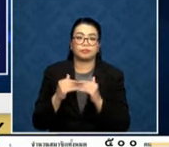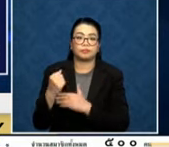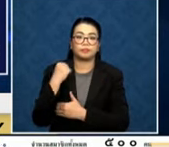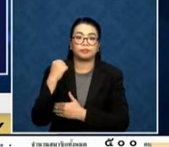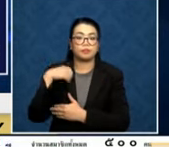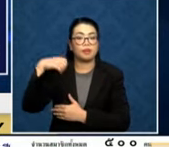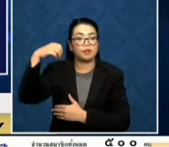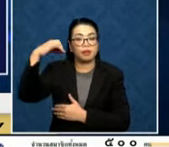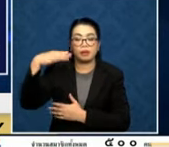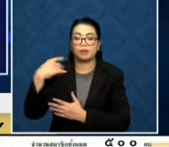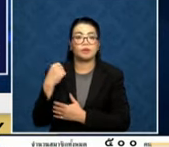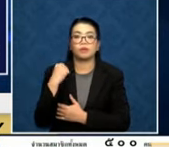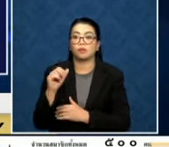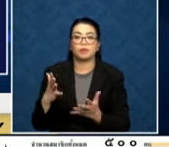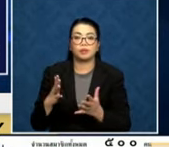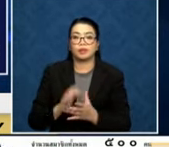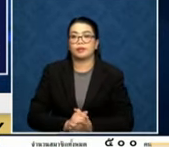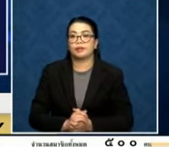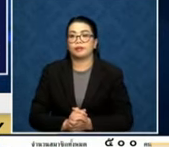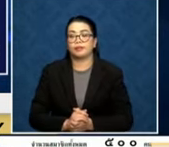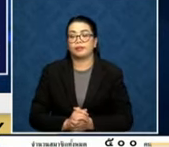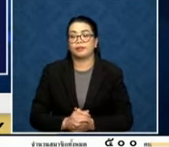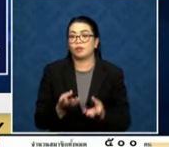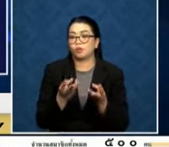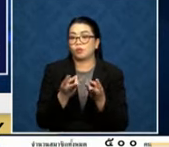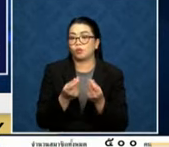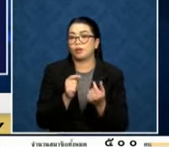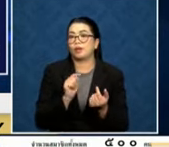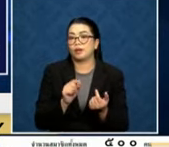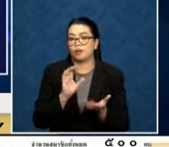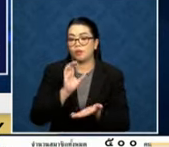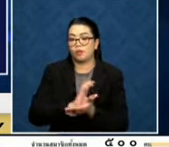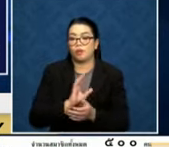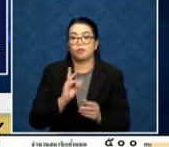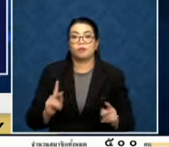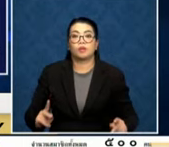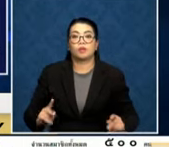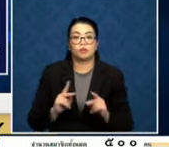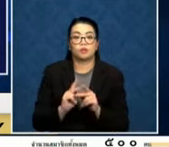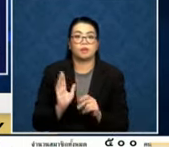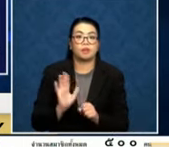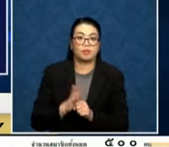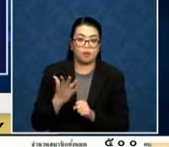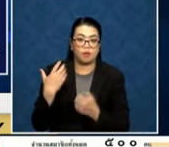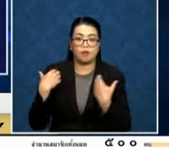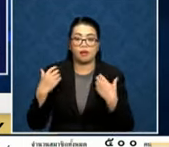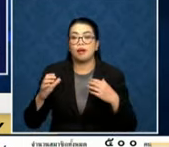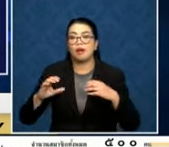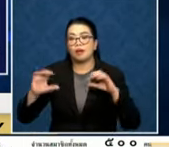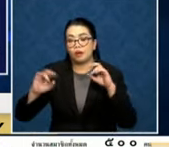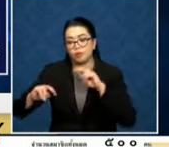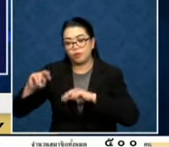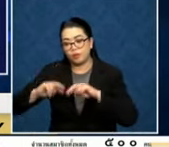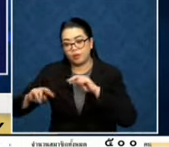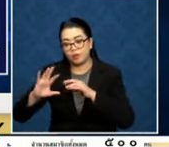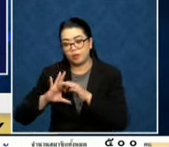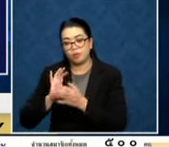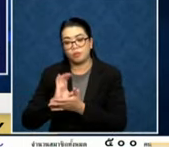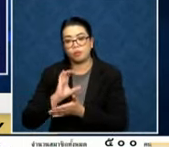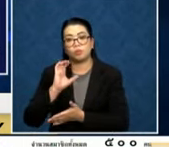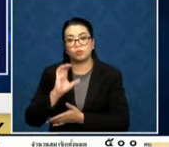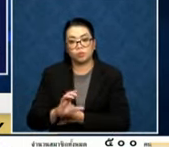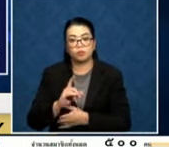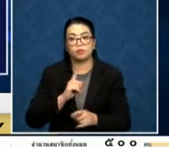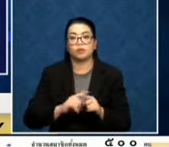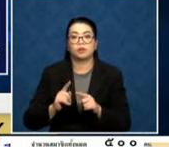พลังงานถ้าจะบอกว่าตัวเลขงบกระทรวงไม่พอใช้ครับปกติรัฐวิสาหกิจเป็นคนดูแลเรื่องการลงทุนได้